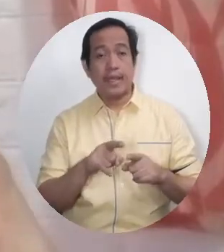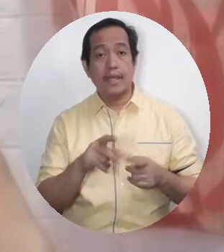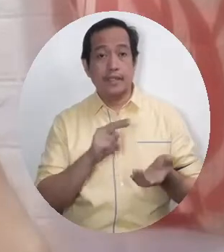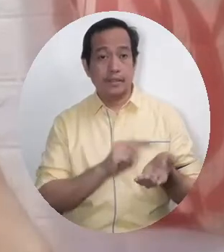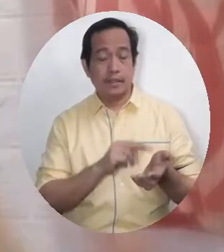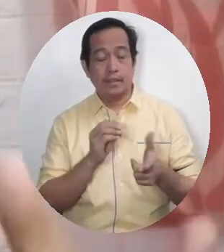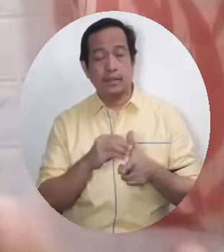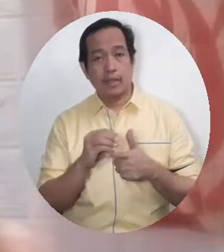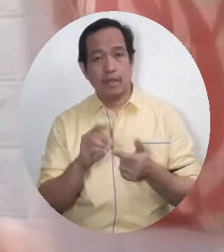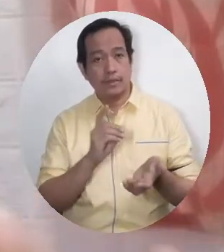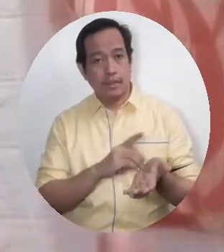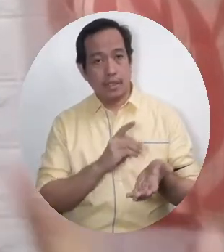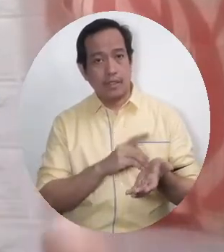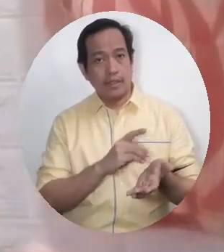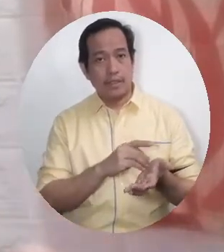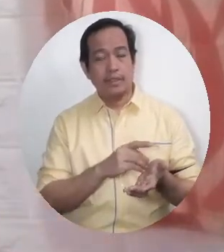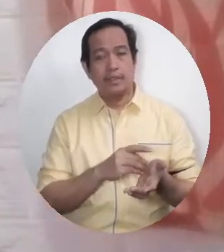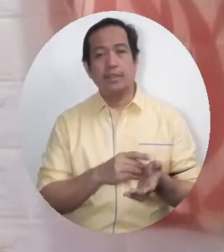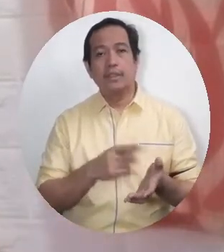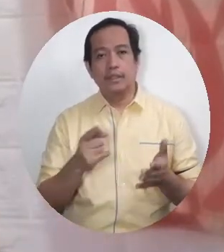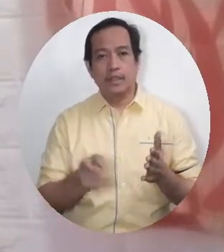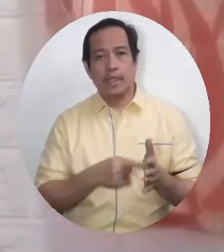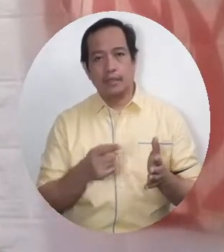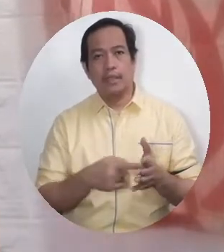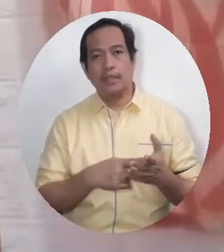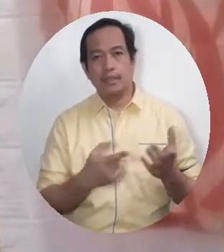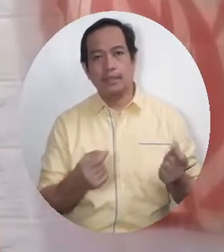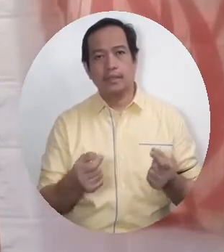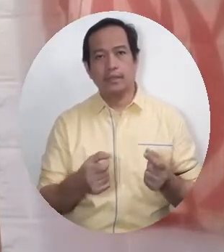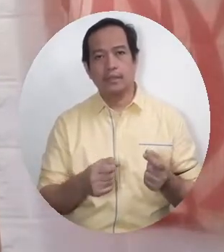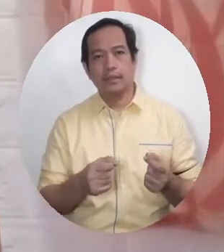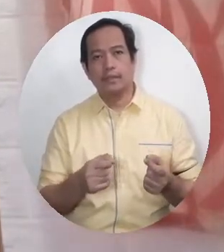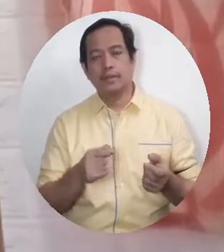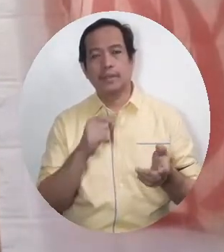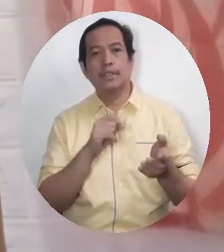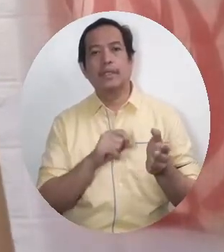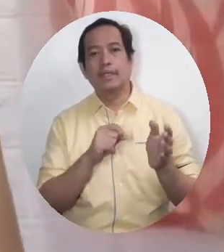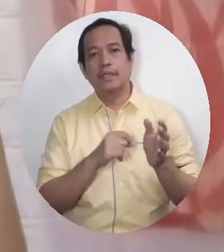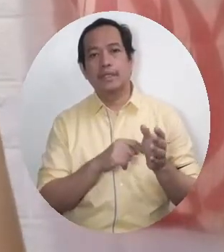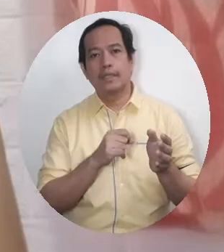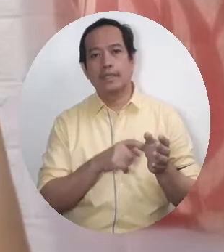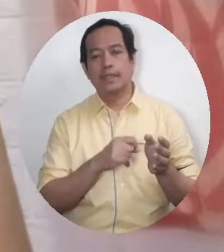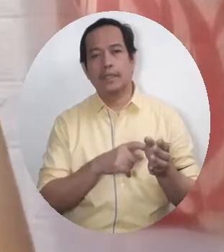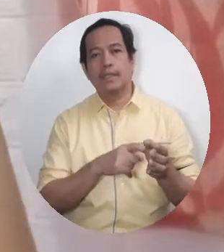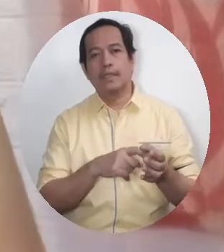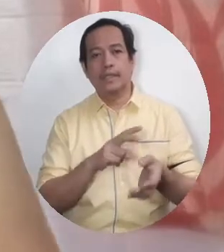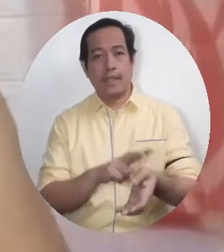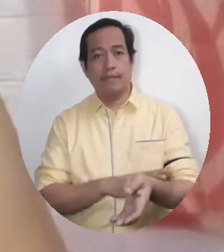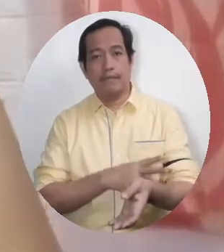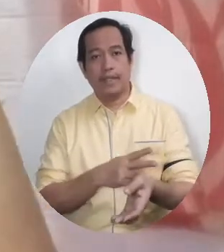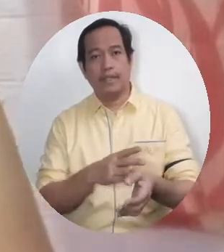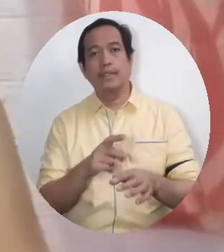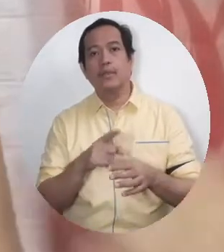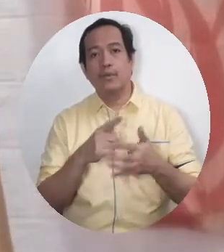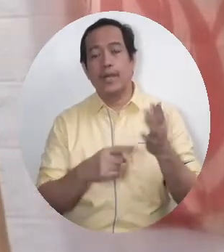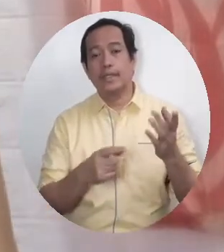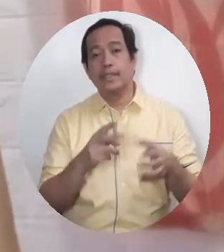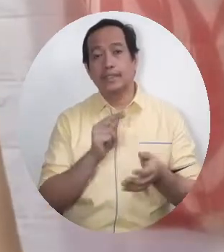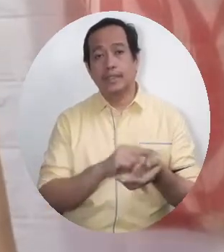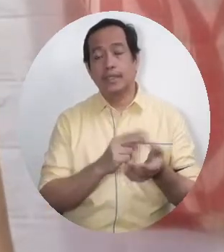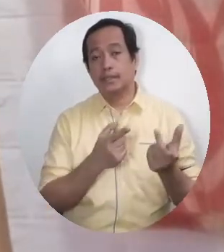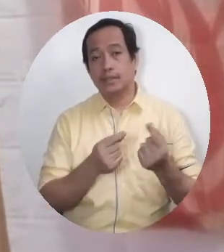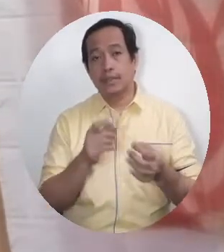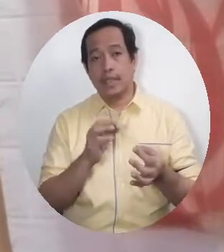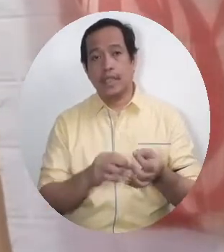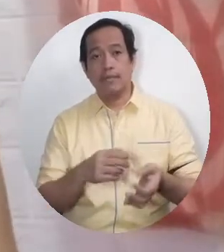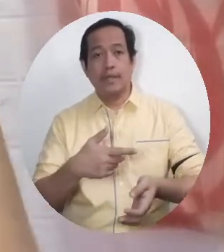Nag-imitate as a nurse. Okay, doctor, minsan yung ginagawa niya eh, pinipitik ba yung ugat ko sa kamay ko kung anong ginagawa sa kanya